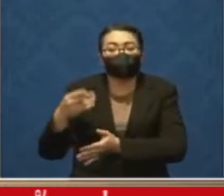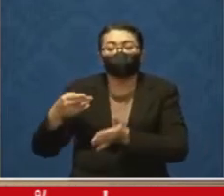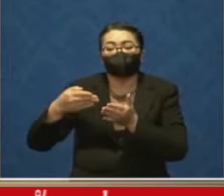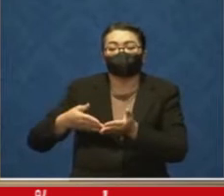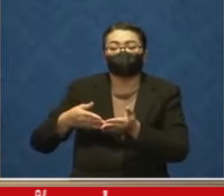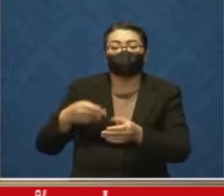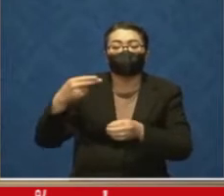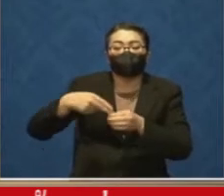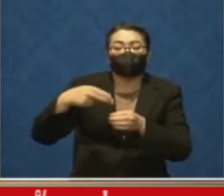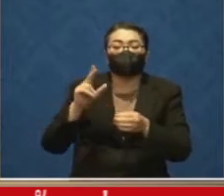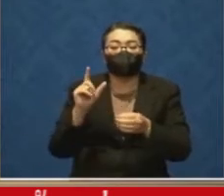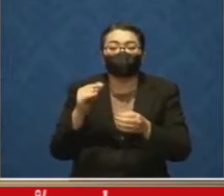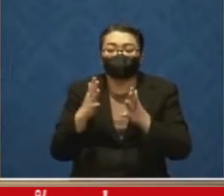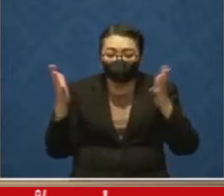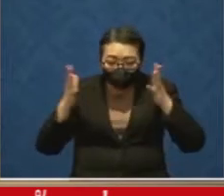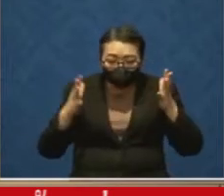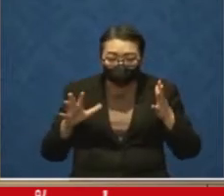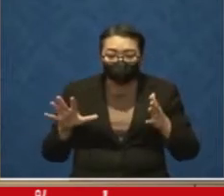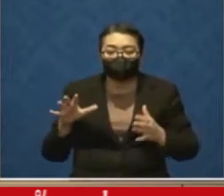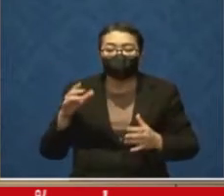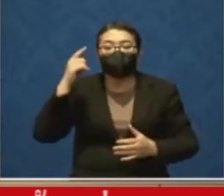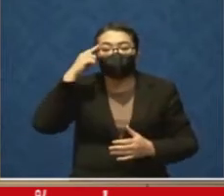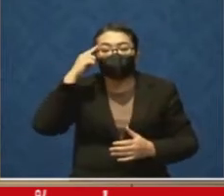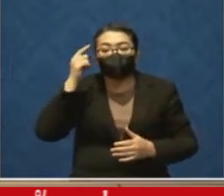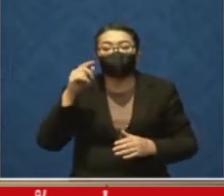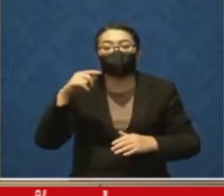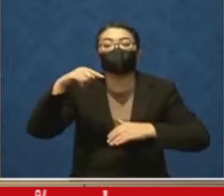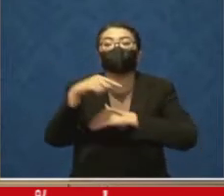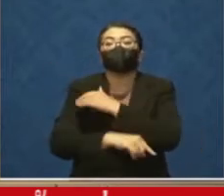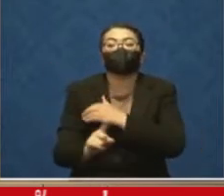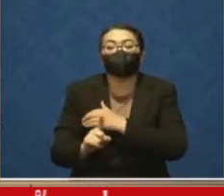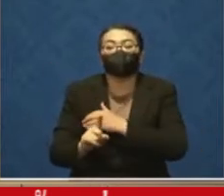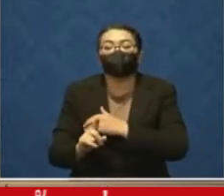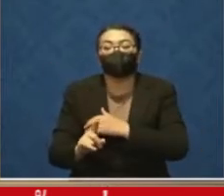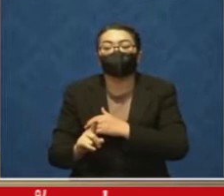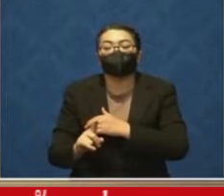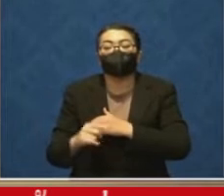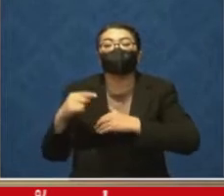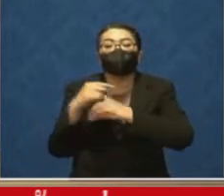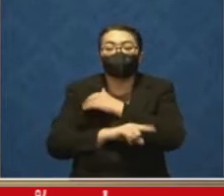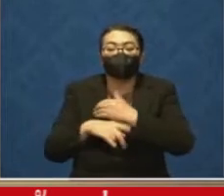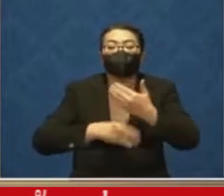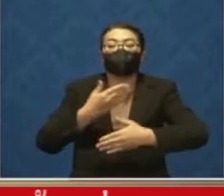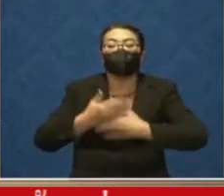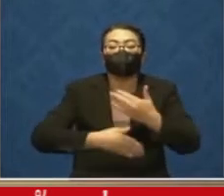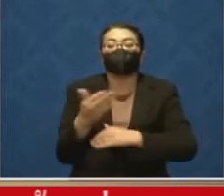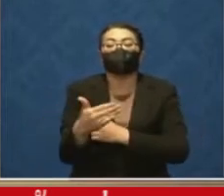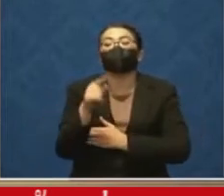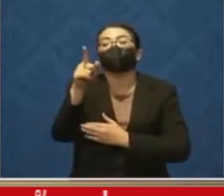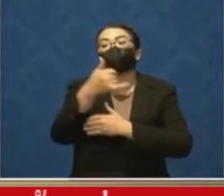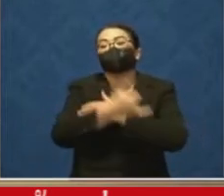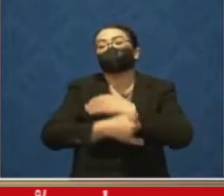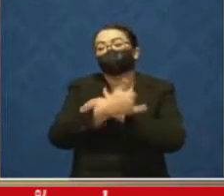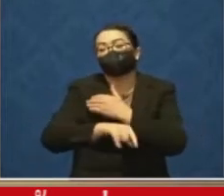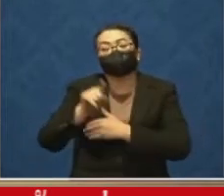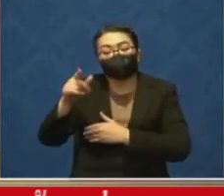น้ำมเขียวกลับเยอะขึ้นน้มเขียวเห่านี้นะครับ ขาววามันหายไปใมอไขฮะขายให้ประโมงต่างชาิหรเปล่าคร